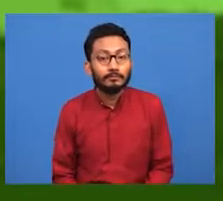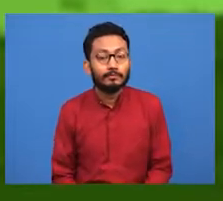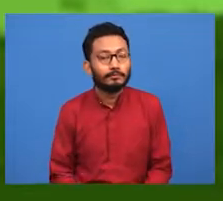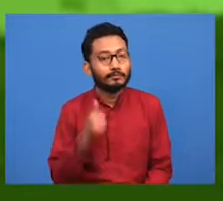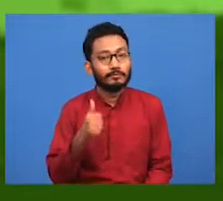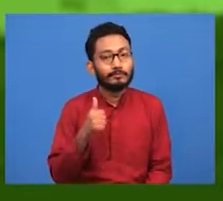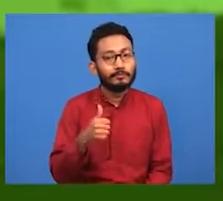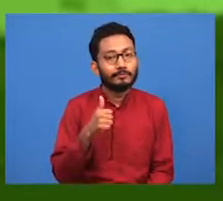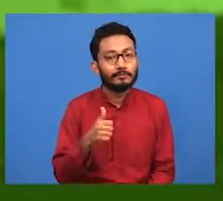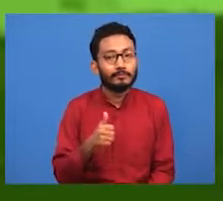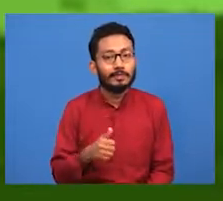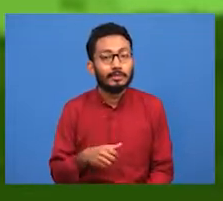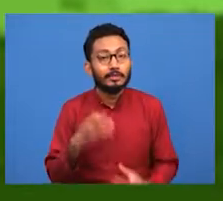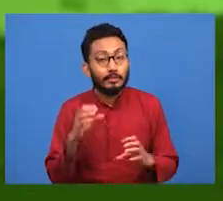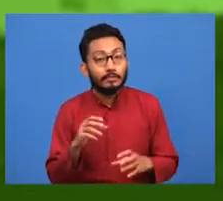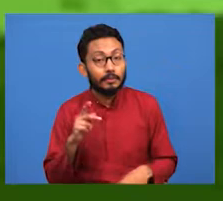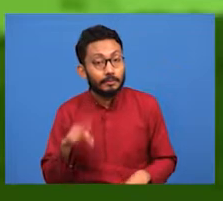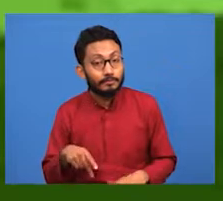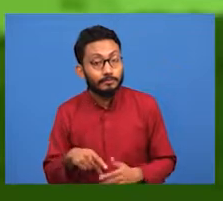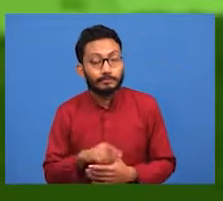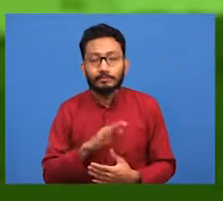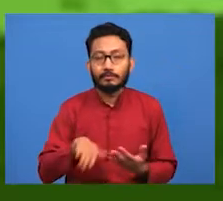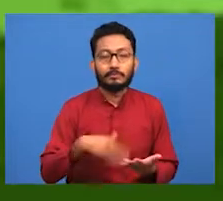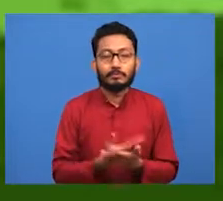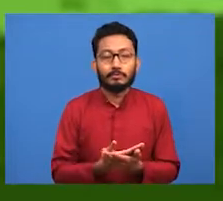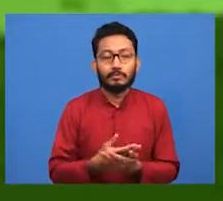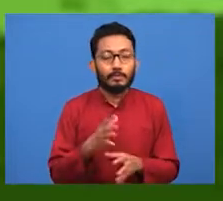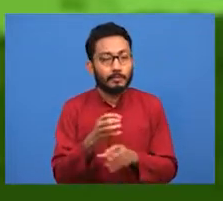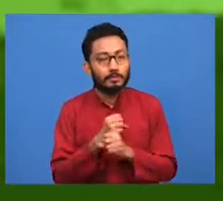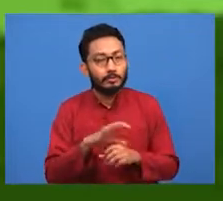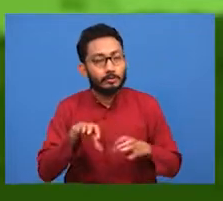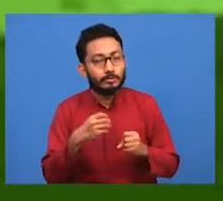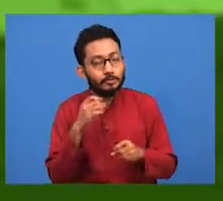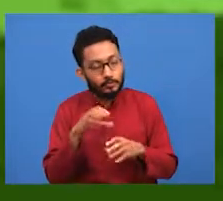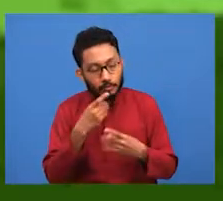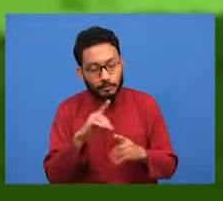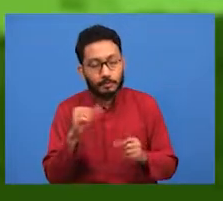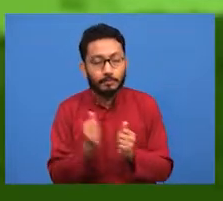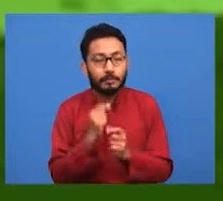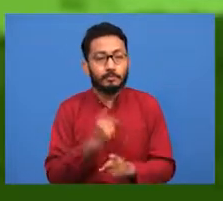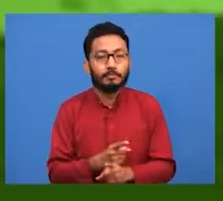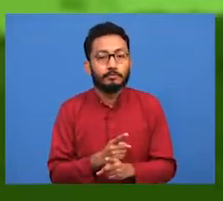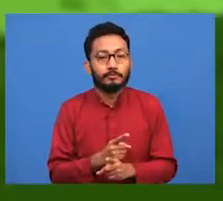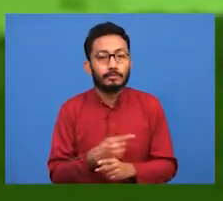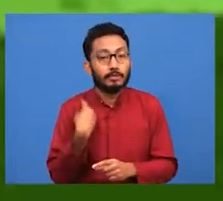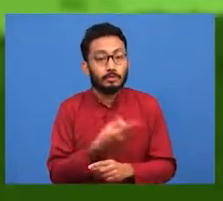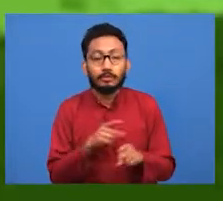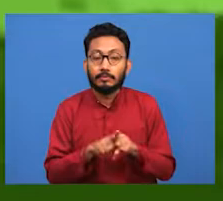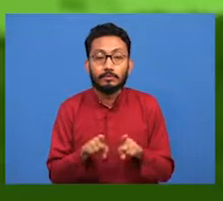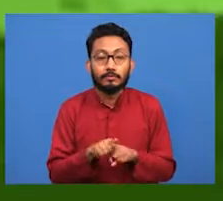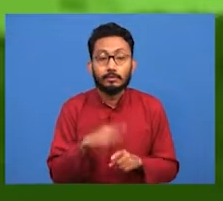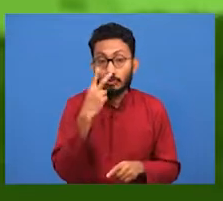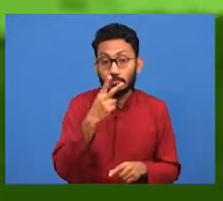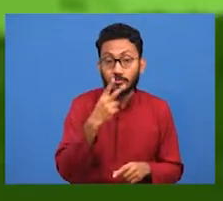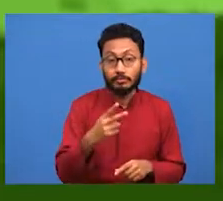Bagus! Cikgu pasti kamu dapat membuatnya dengan betul. Mari sama-sama kita lihat